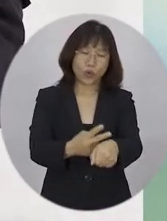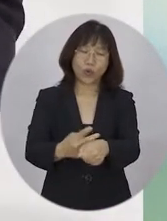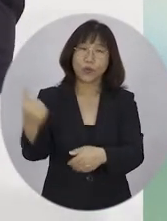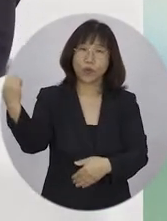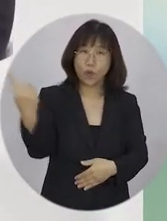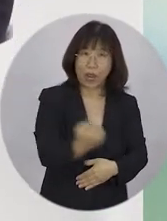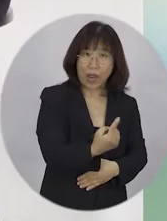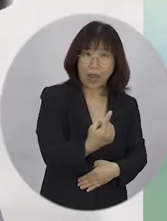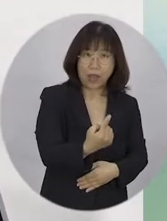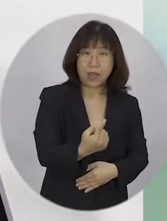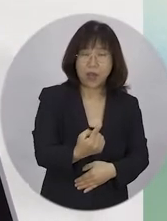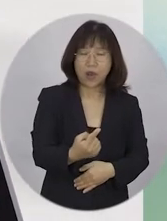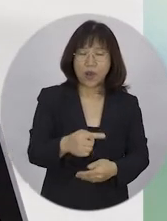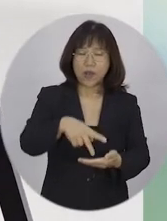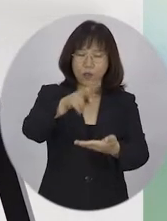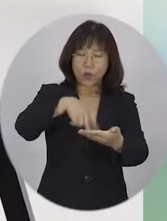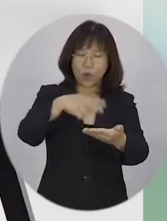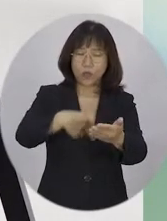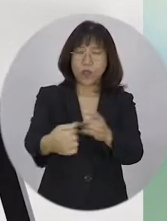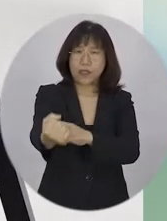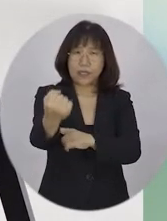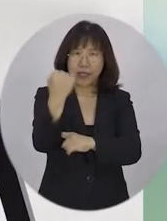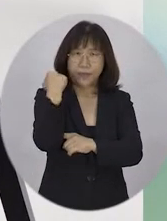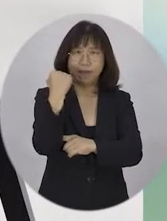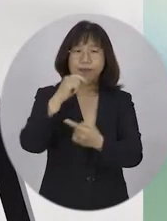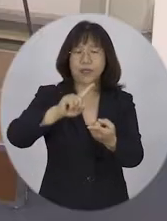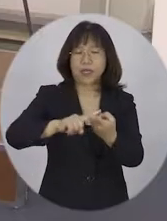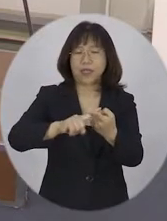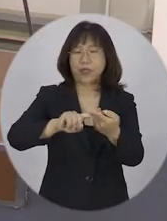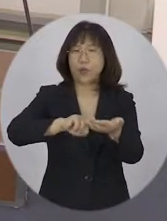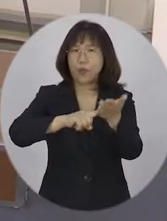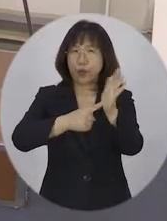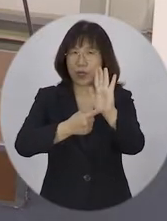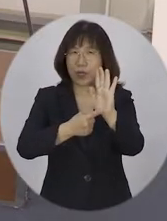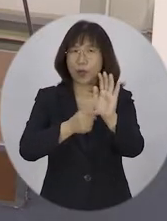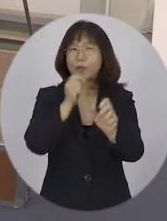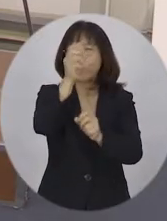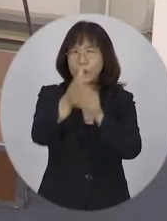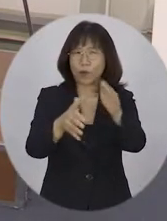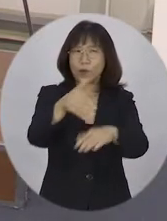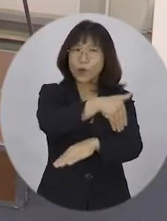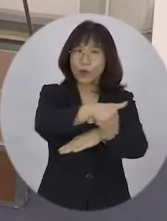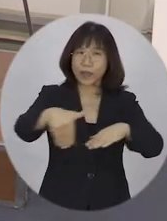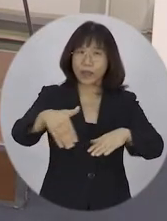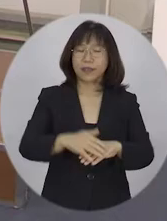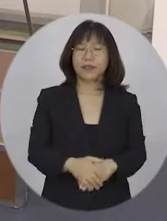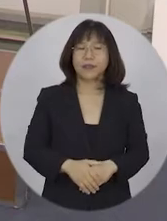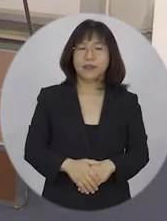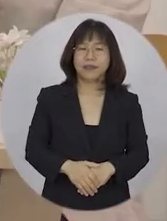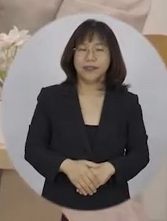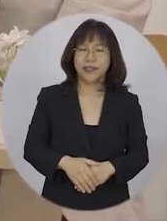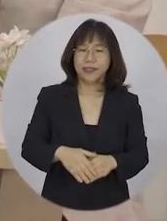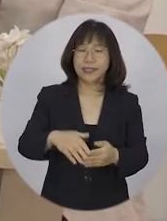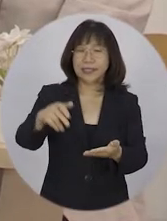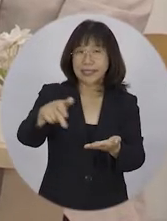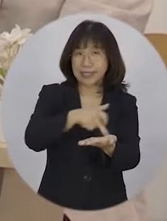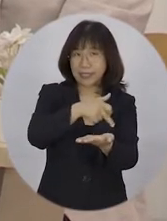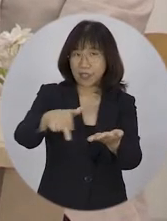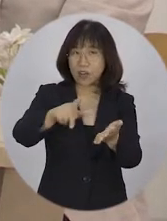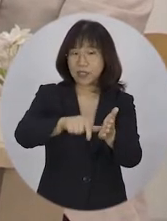강사로 나와 문해력을 키우는 독서의 힘을 주제로 강의를 펼칠 예정입니다 신종호 교수는 이번